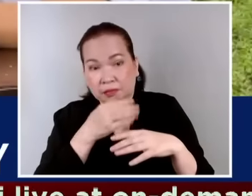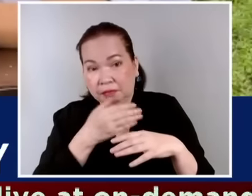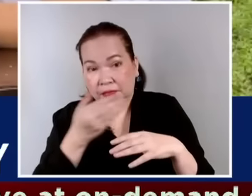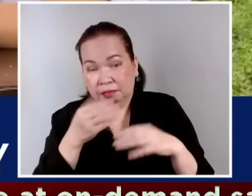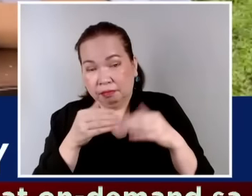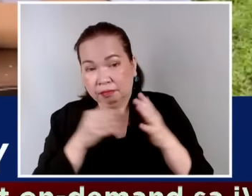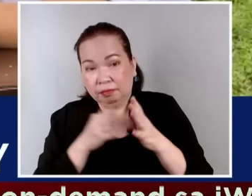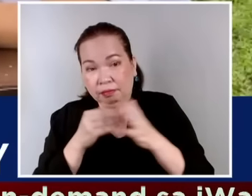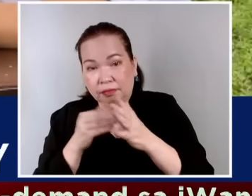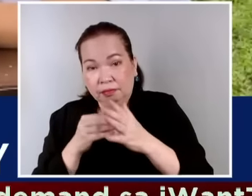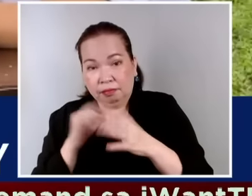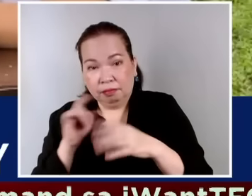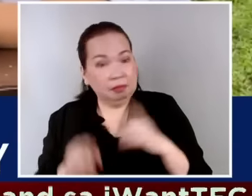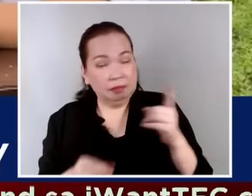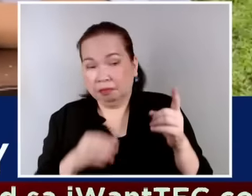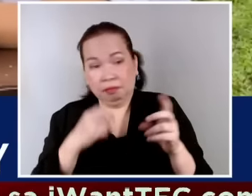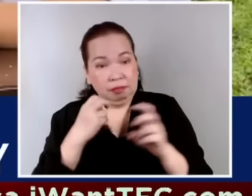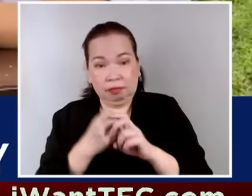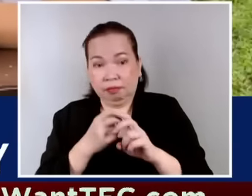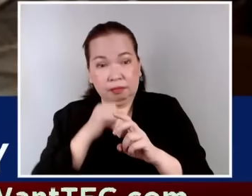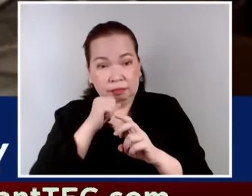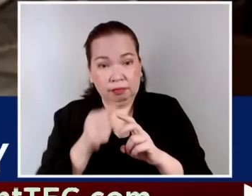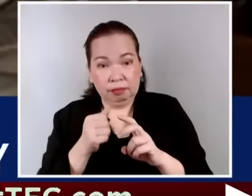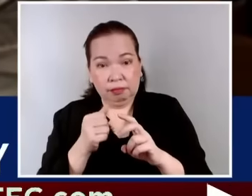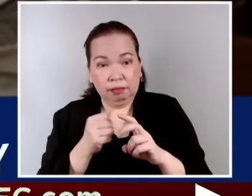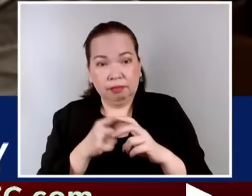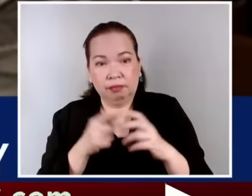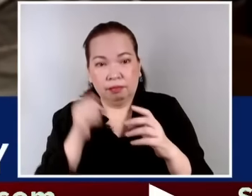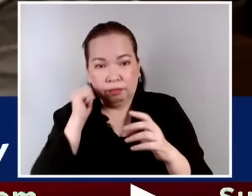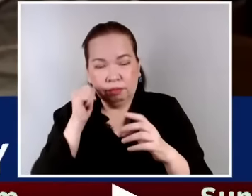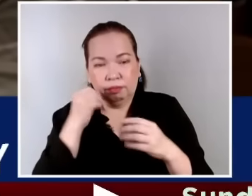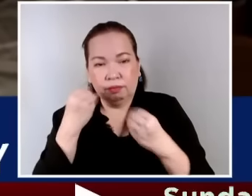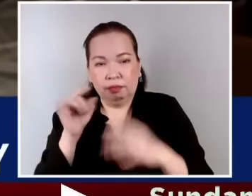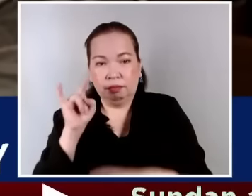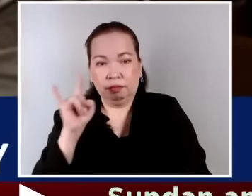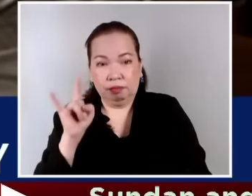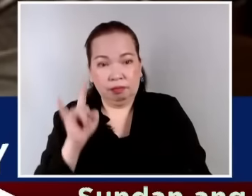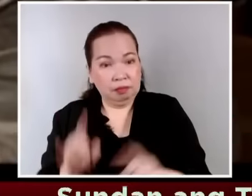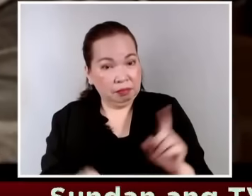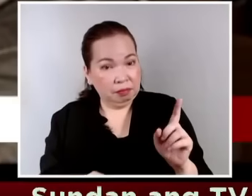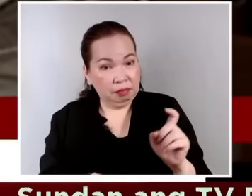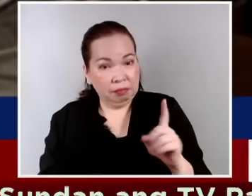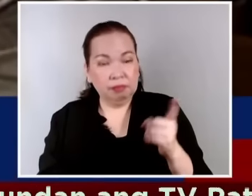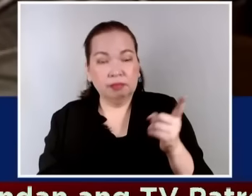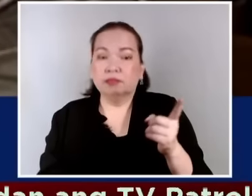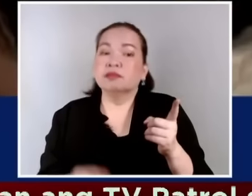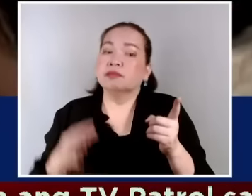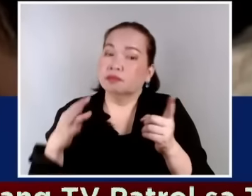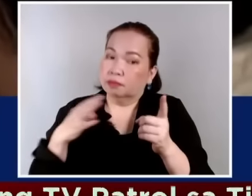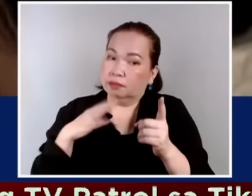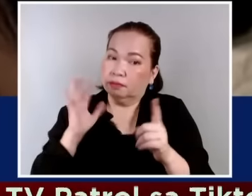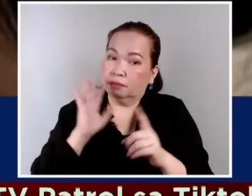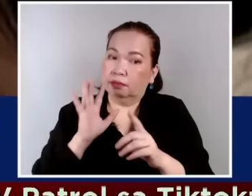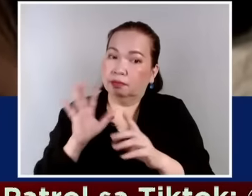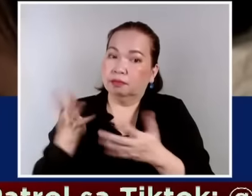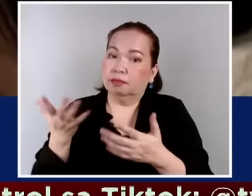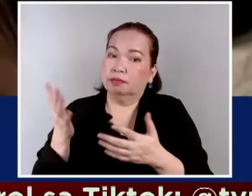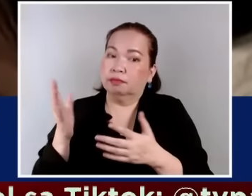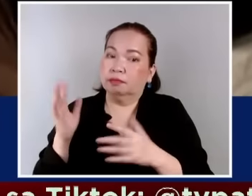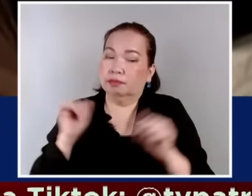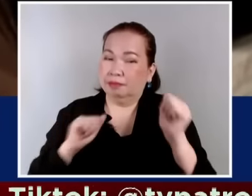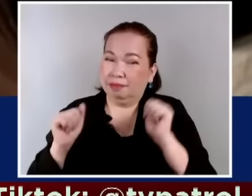Parang hindi ka nahirapan masyado. Ang dami mong breaks agad. Maganda ang naging takbo ng karera ni Sasse sa loob ng